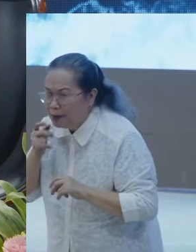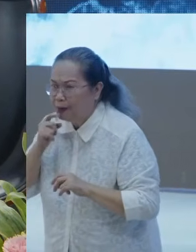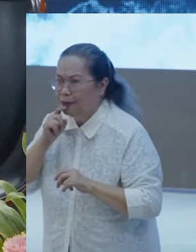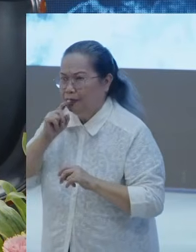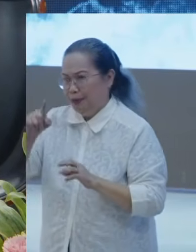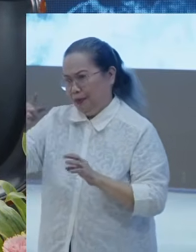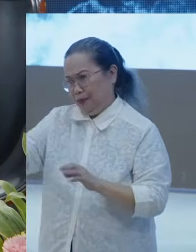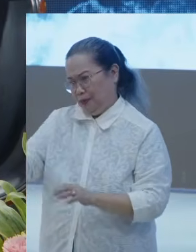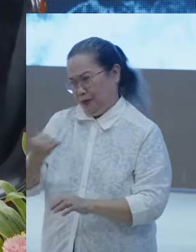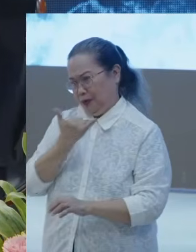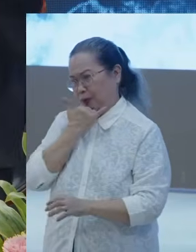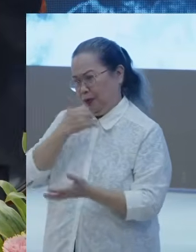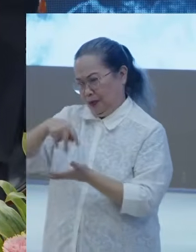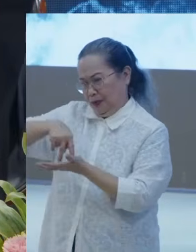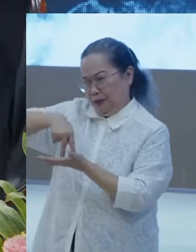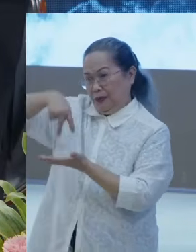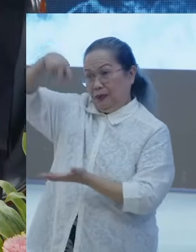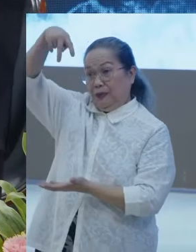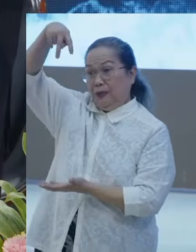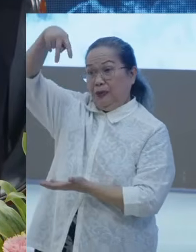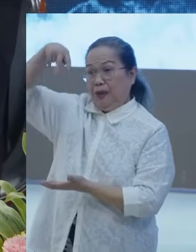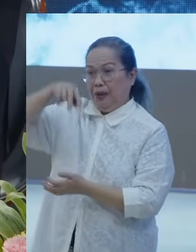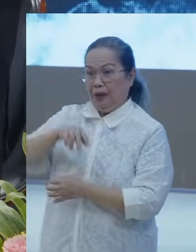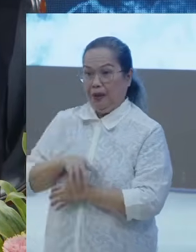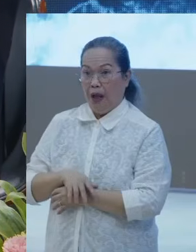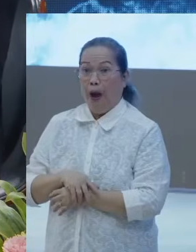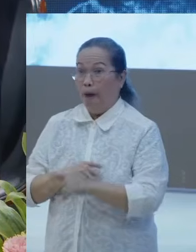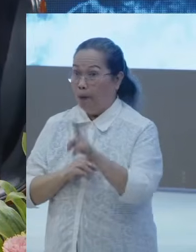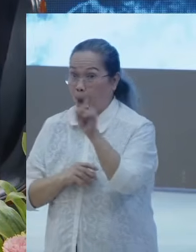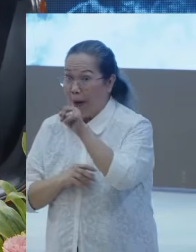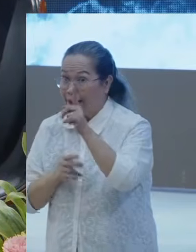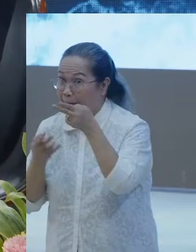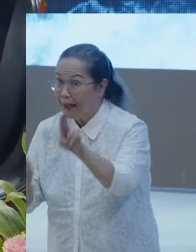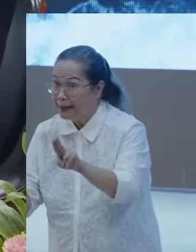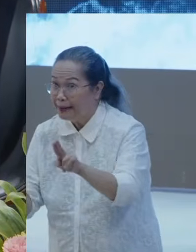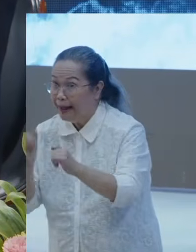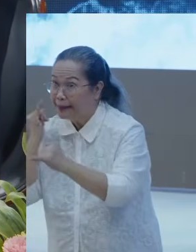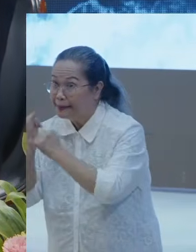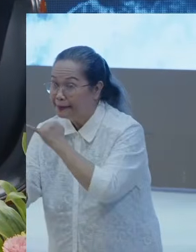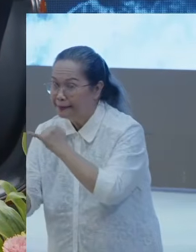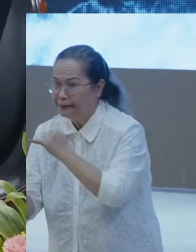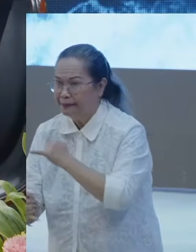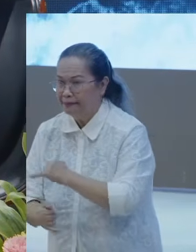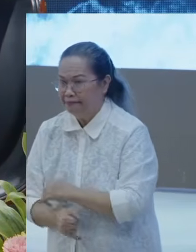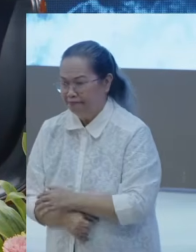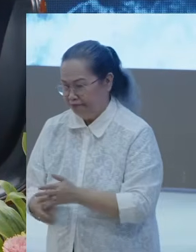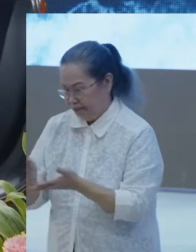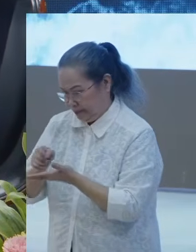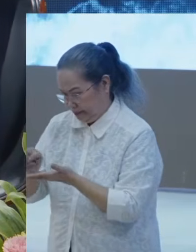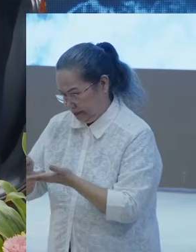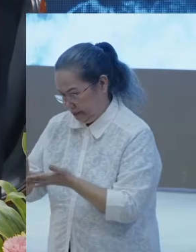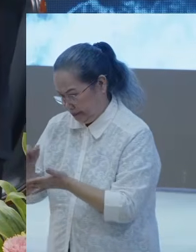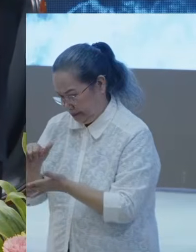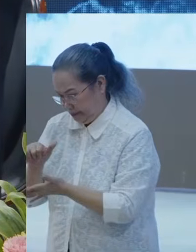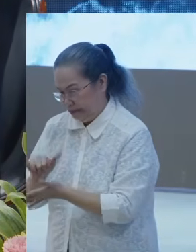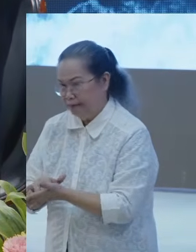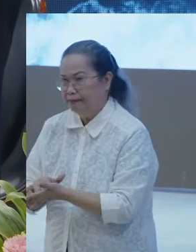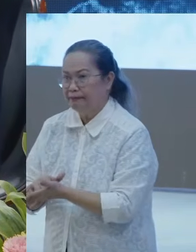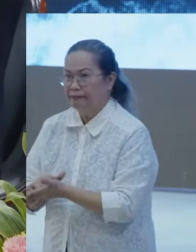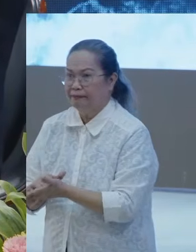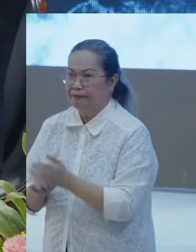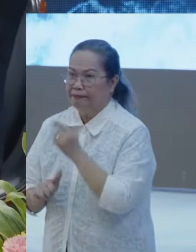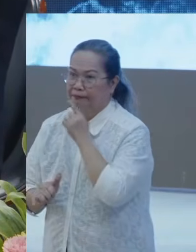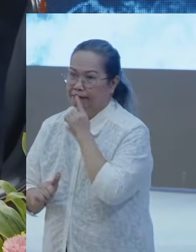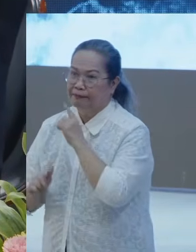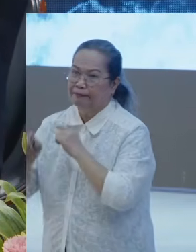the resurrection. Sa huli, siya ang sumulat ng A Case for